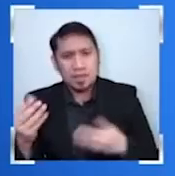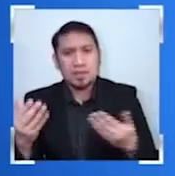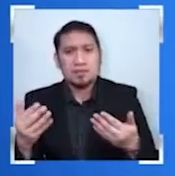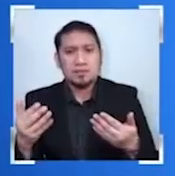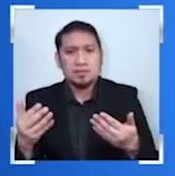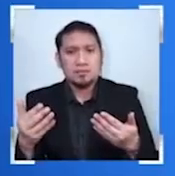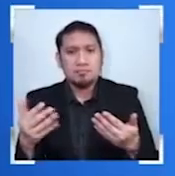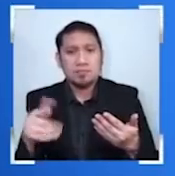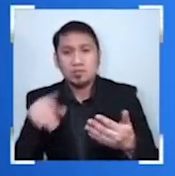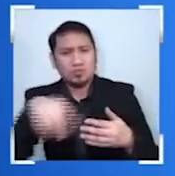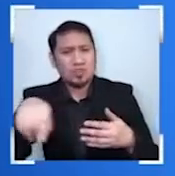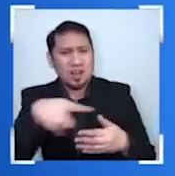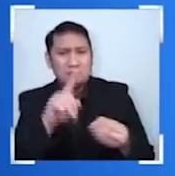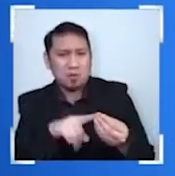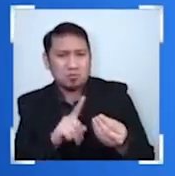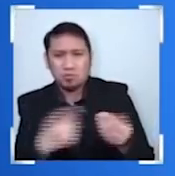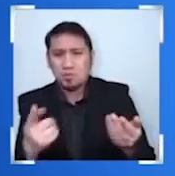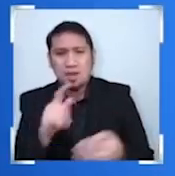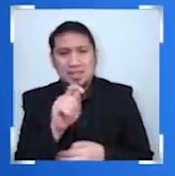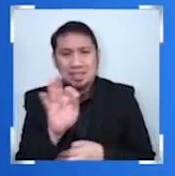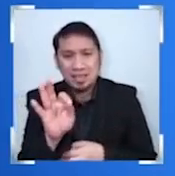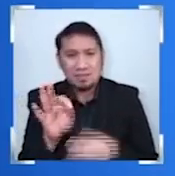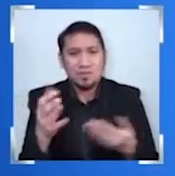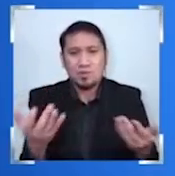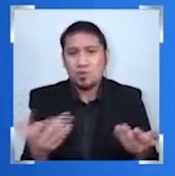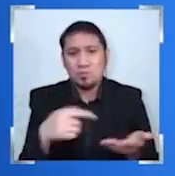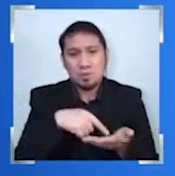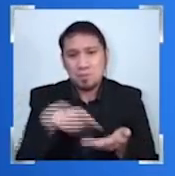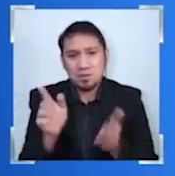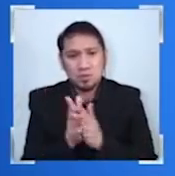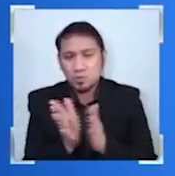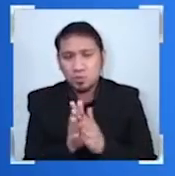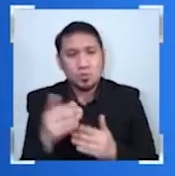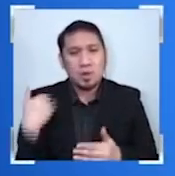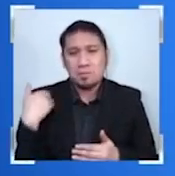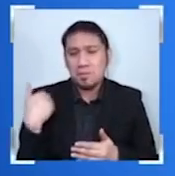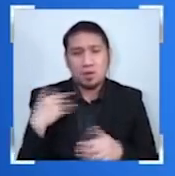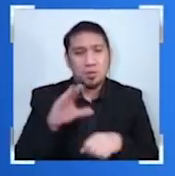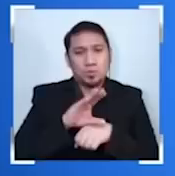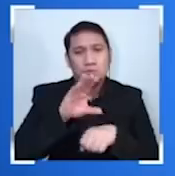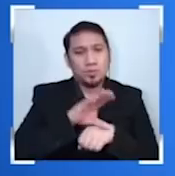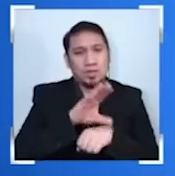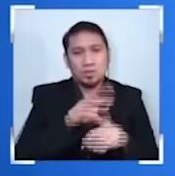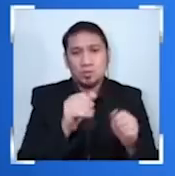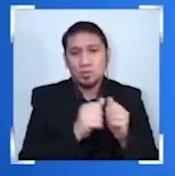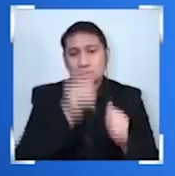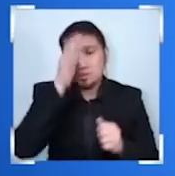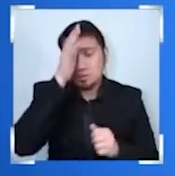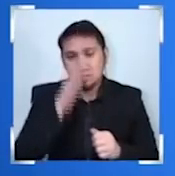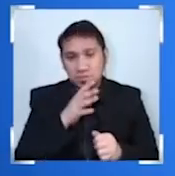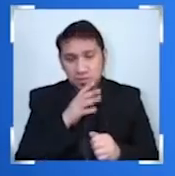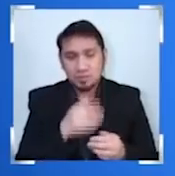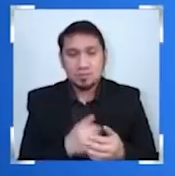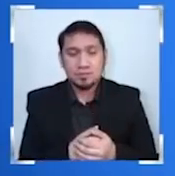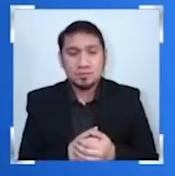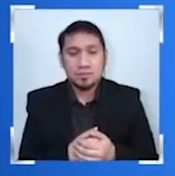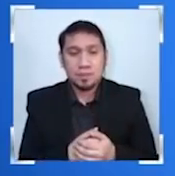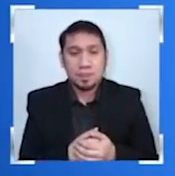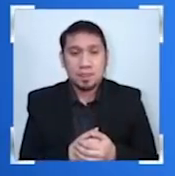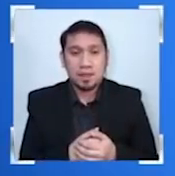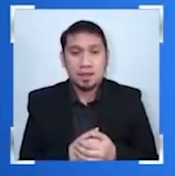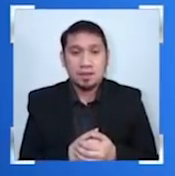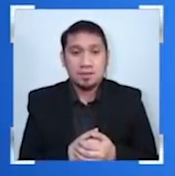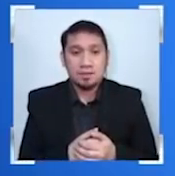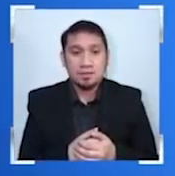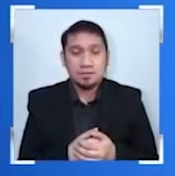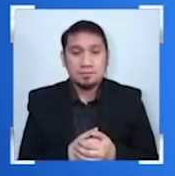matikol. Ang ganyan tulad na sinasabi nyo na mayroon daw. Kung maaari, i-determine yung ating station height, no? Kasi medyo galing po